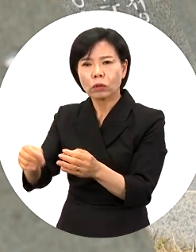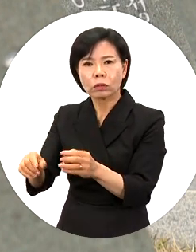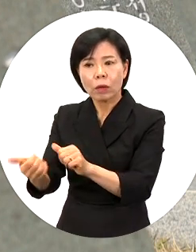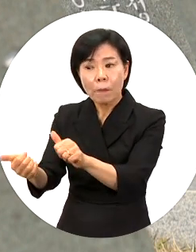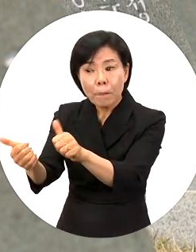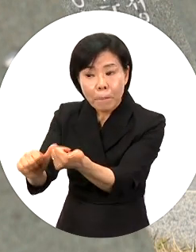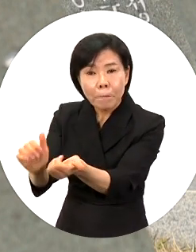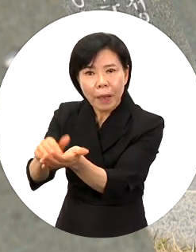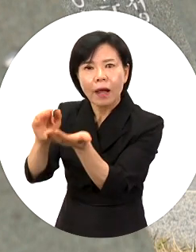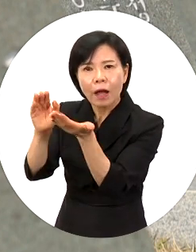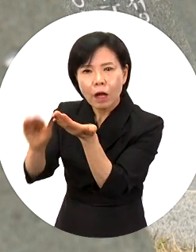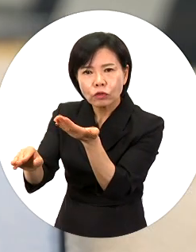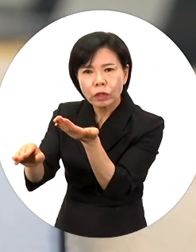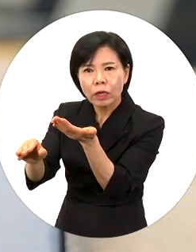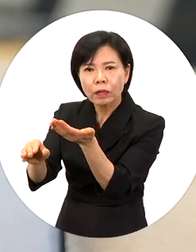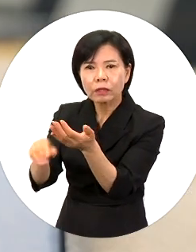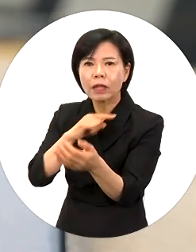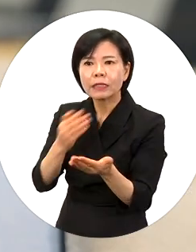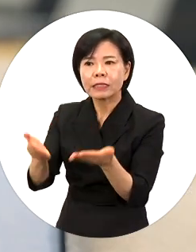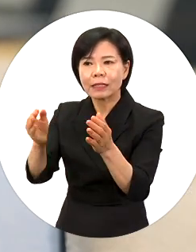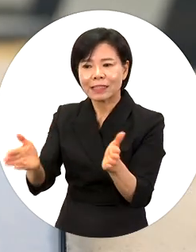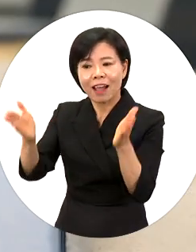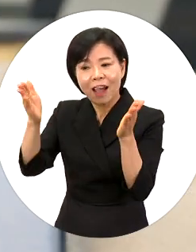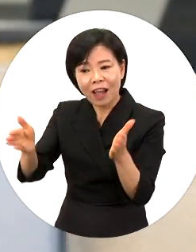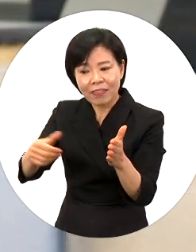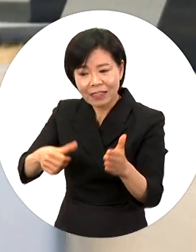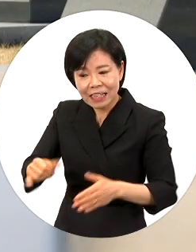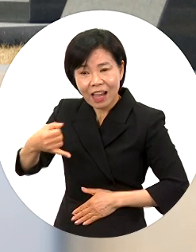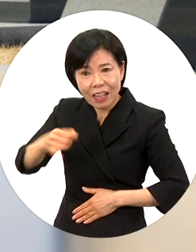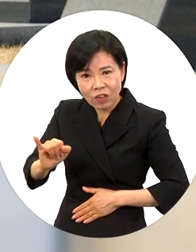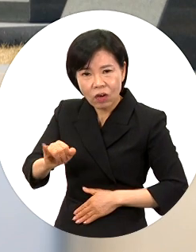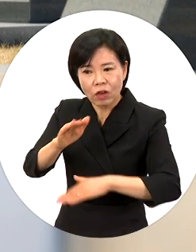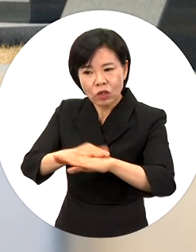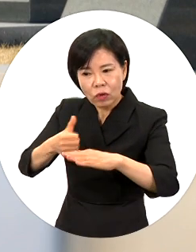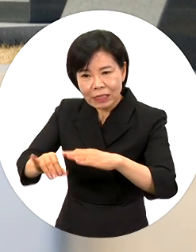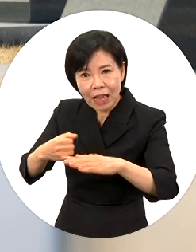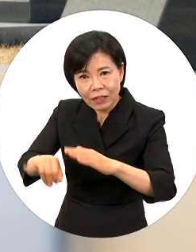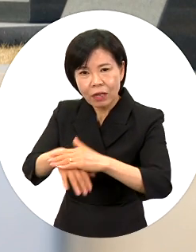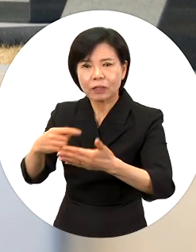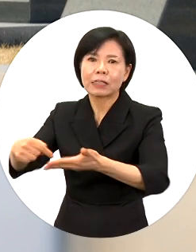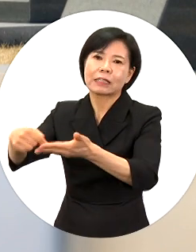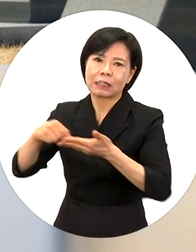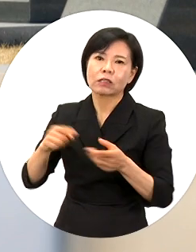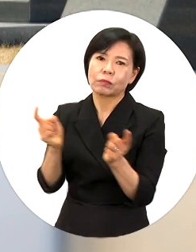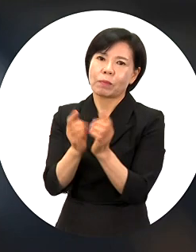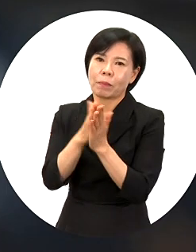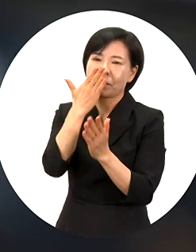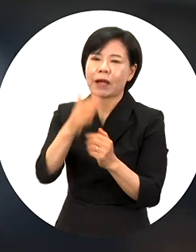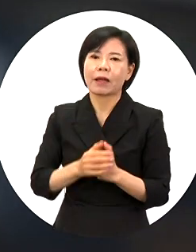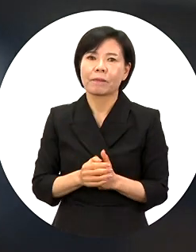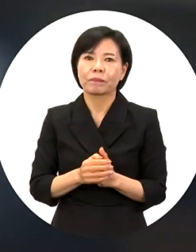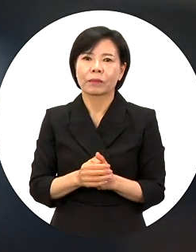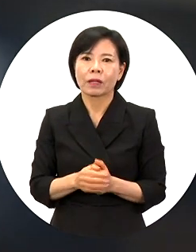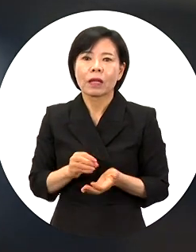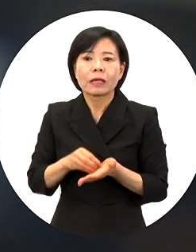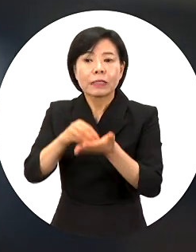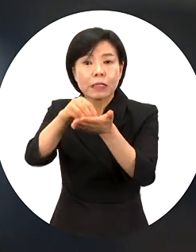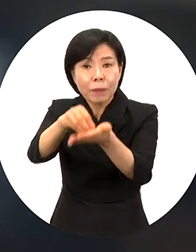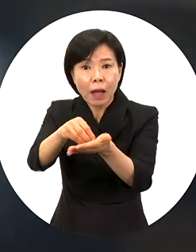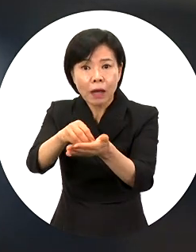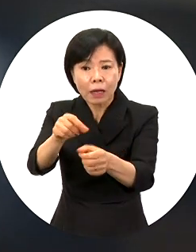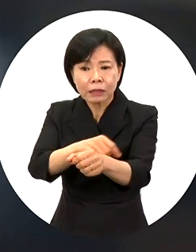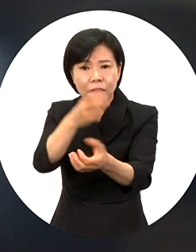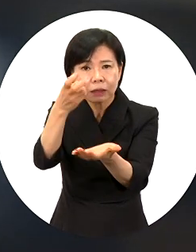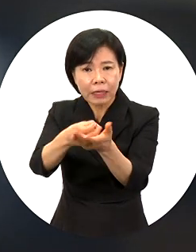그 사람이 사망한 경우 그 사람과 희생자 사이의 자녀 또는 손자녀가 신청할 수 있습니다.